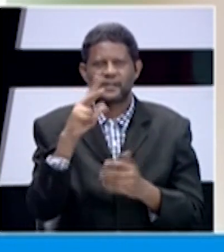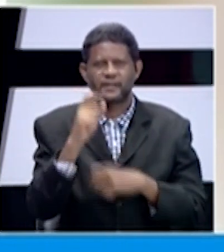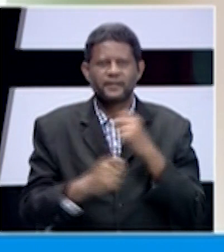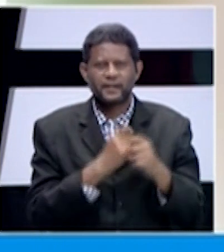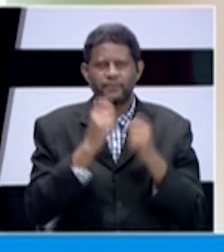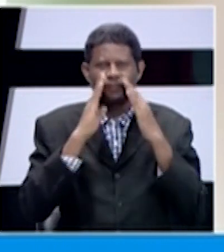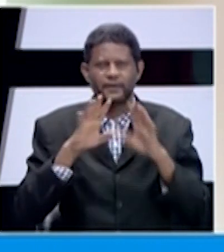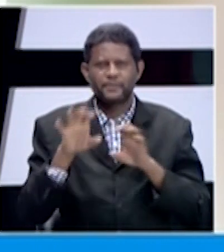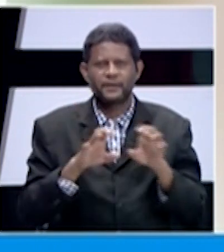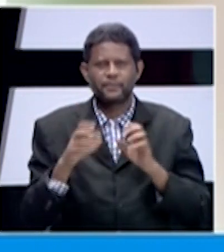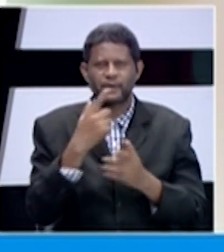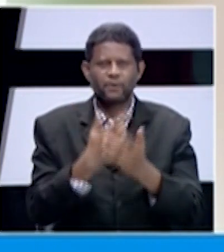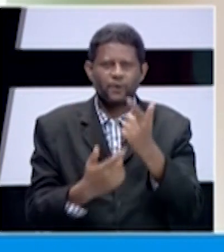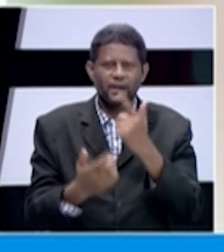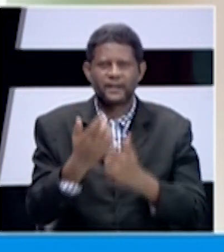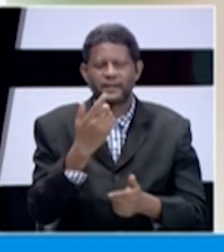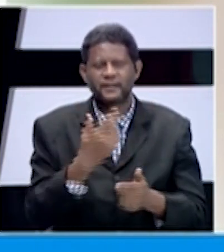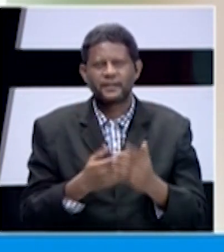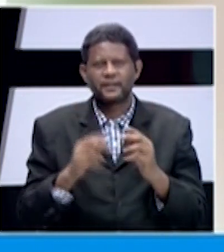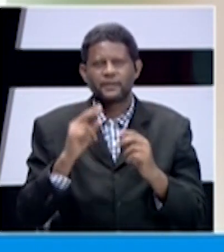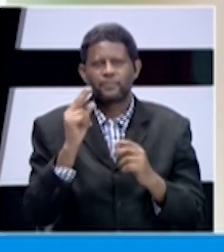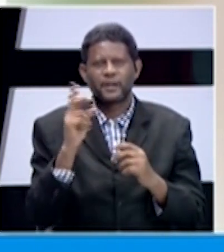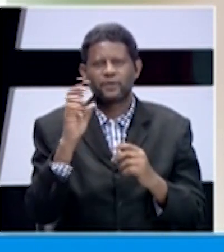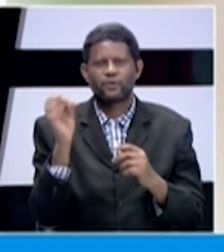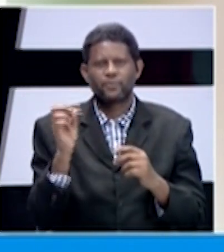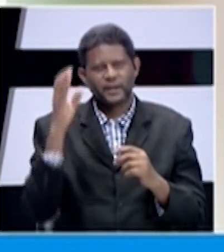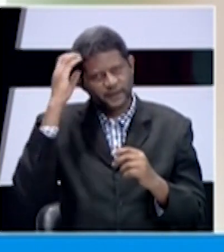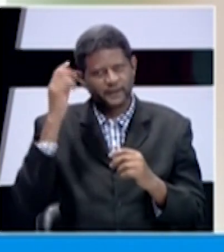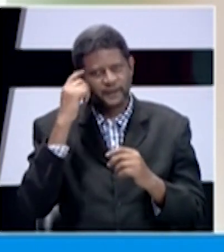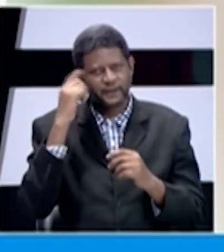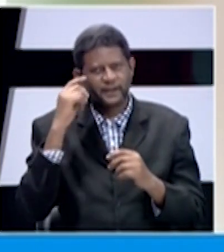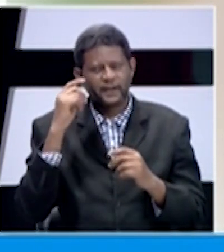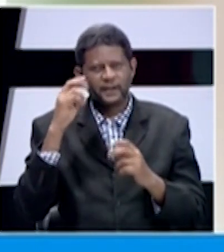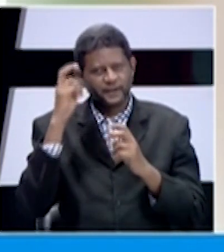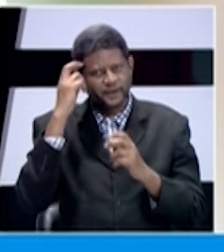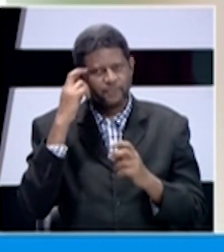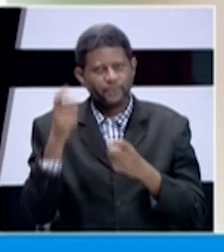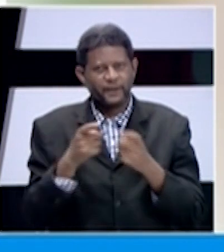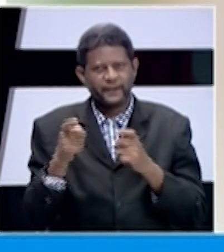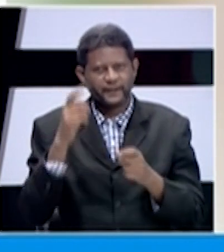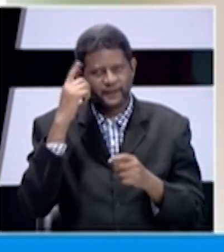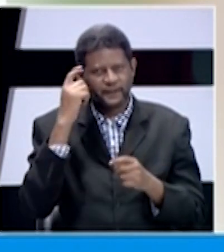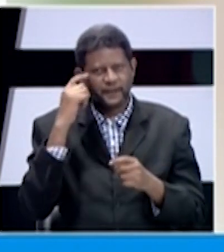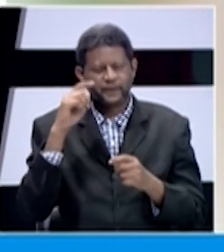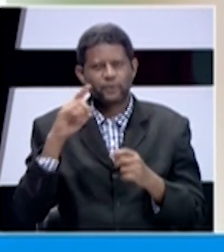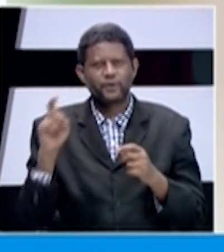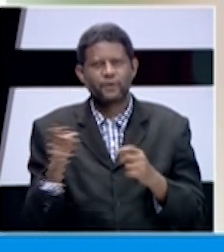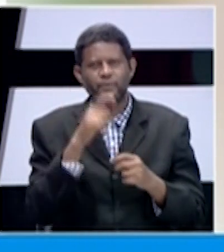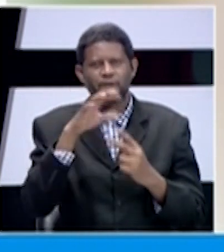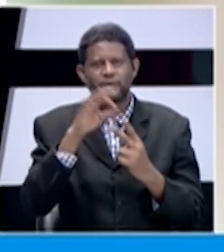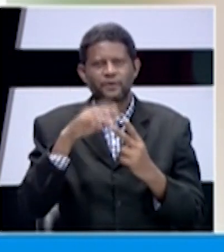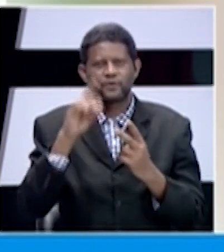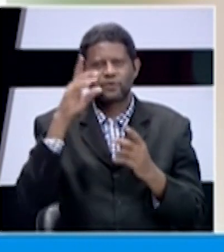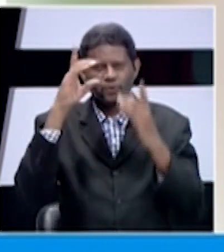14/2013 ዓ.ም ኣብ ዝተገበረ ዋዕላ ባይቶ መንግስቲ ትግራይ ርእሰ ምምሕዳር ክልላዊ መንግስቲ ትግራይ ኮይኖም ዝተመዘዙ